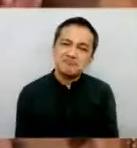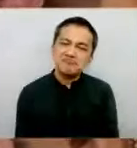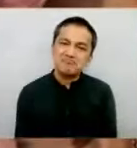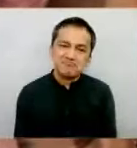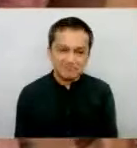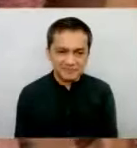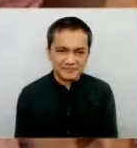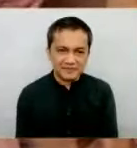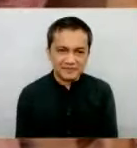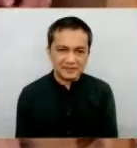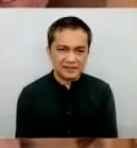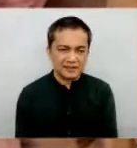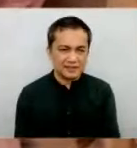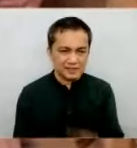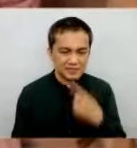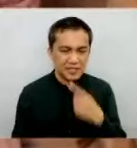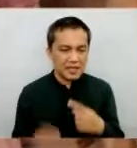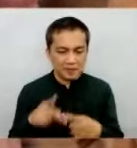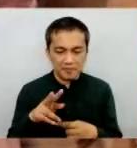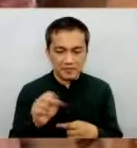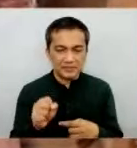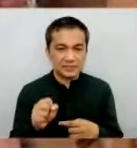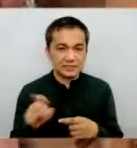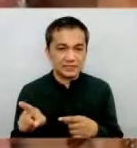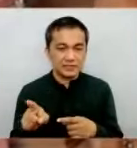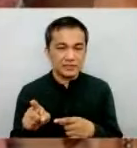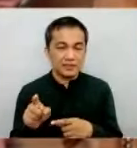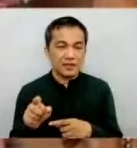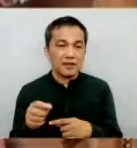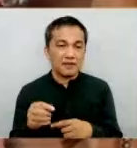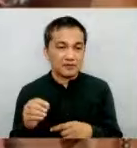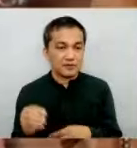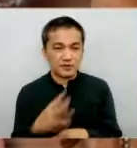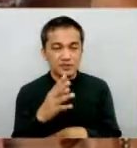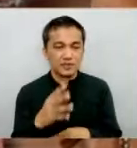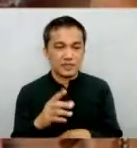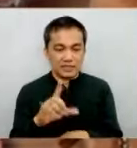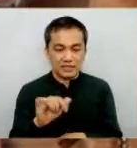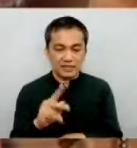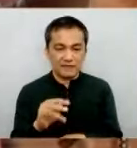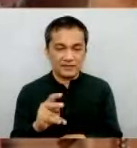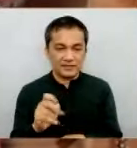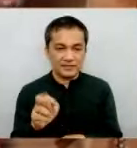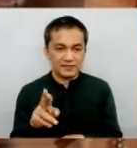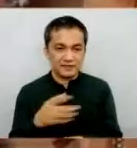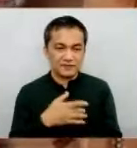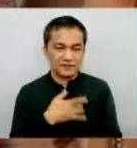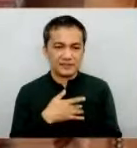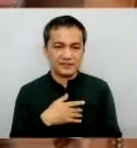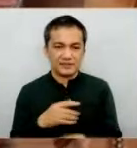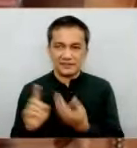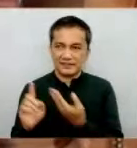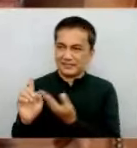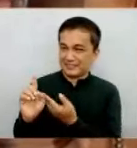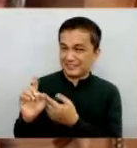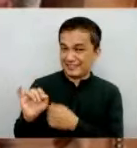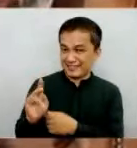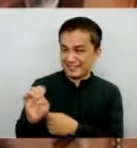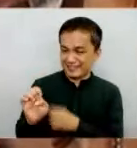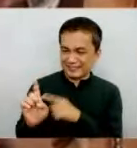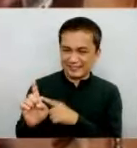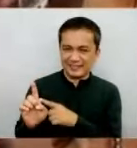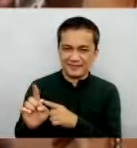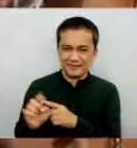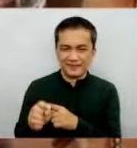press junket pa mismo ng kanilang show na Lavender Fields, si Janine tuloy! Di